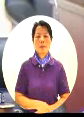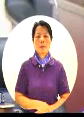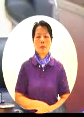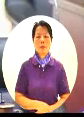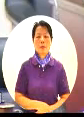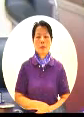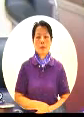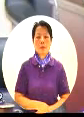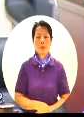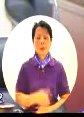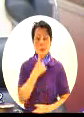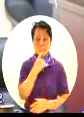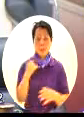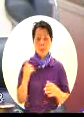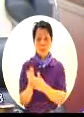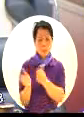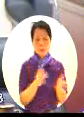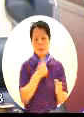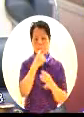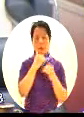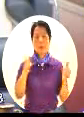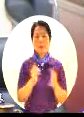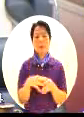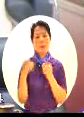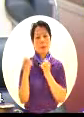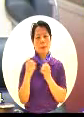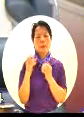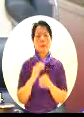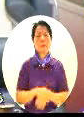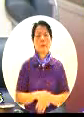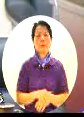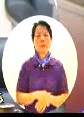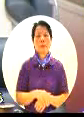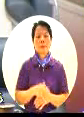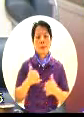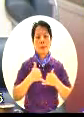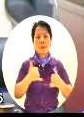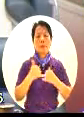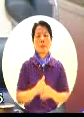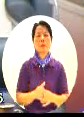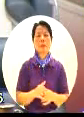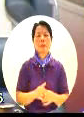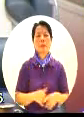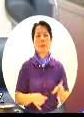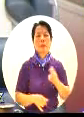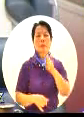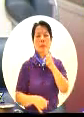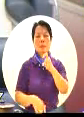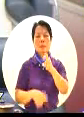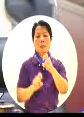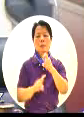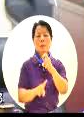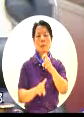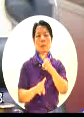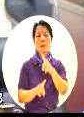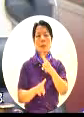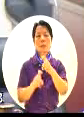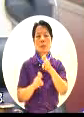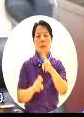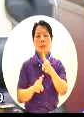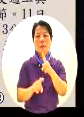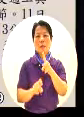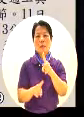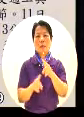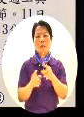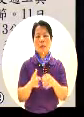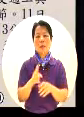那我们来谈谈哈，就是大陆哈11月11日哈光棍节哈